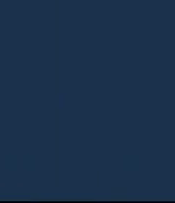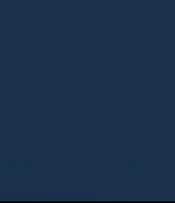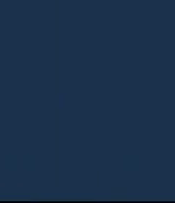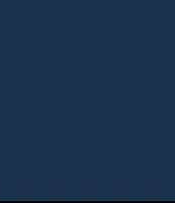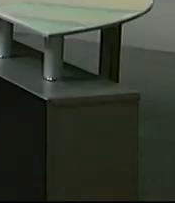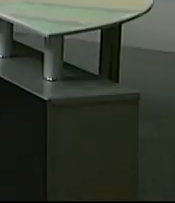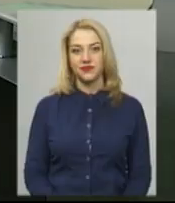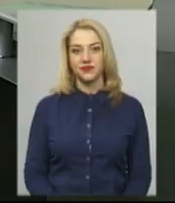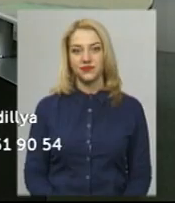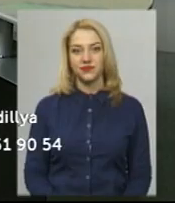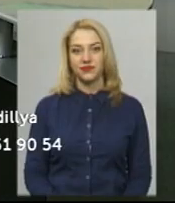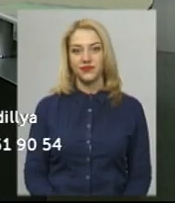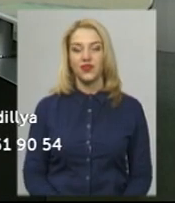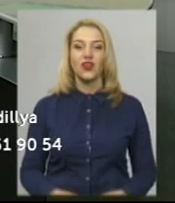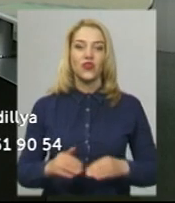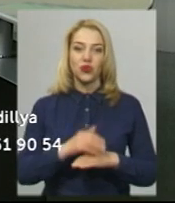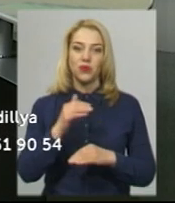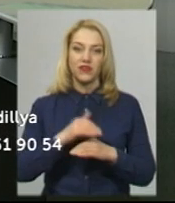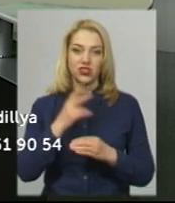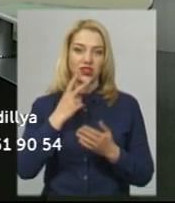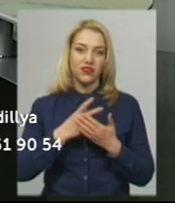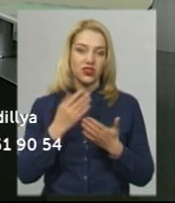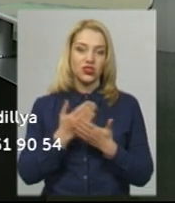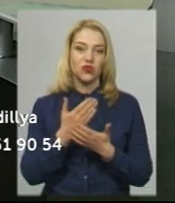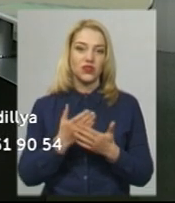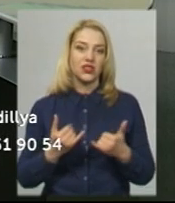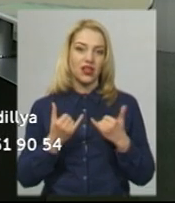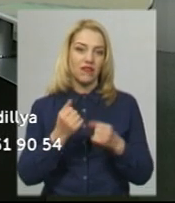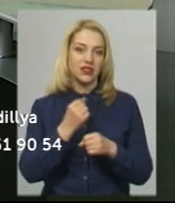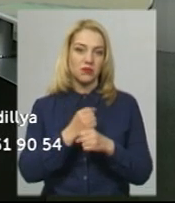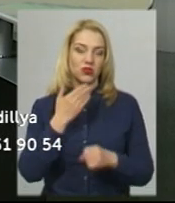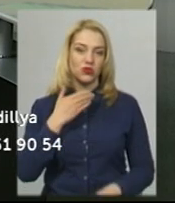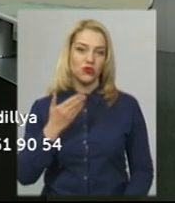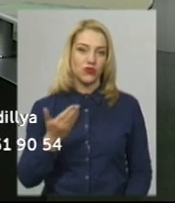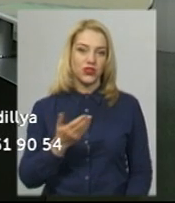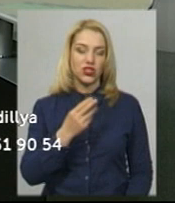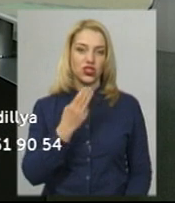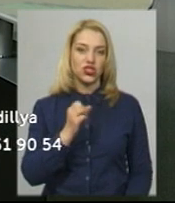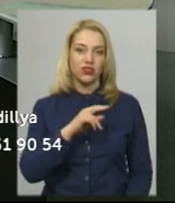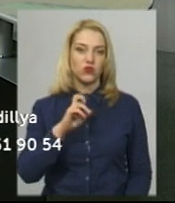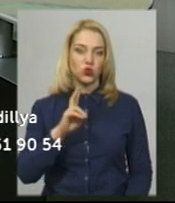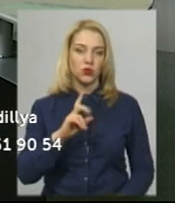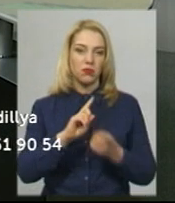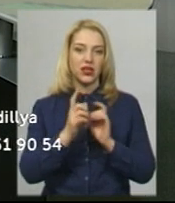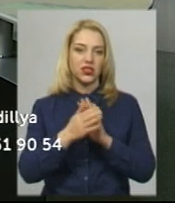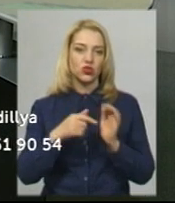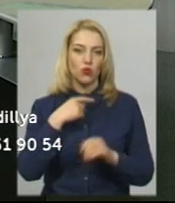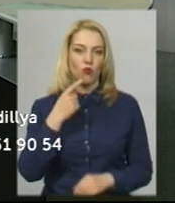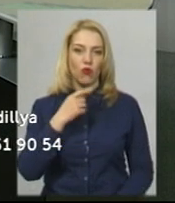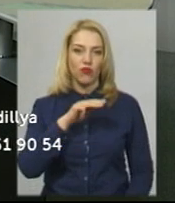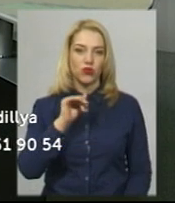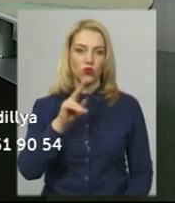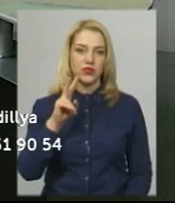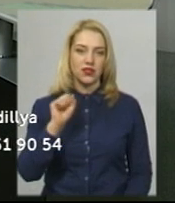Музика Доброго вечора, ви дивитесь новини. У студії для вас працює ведуча Катерина Шевчук. На жесту умову перекладає